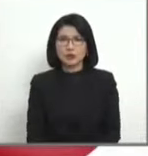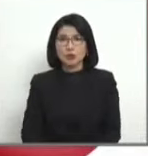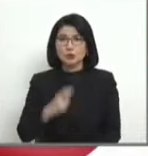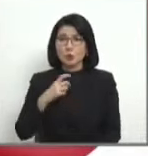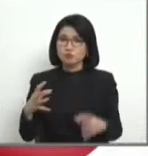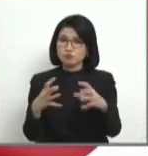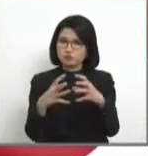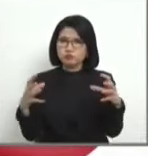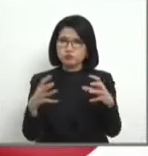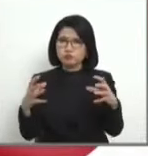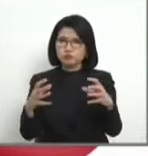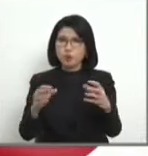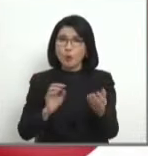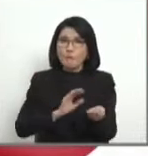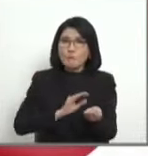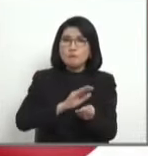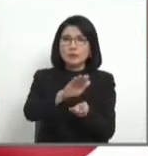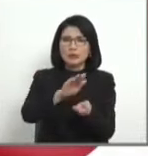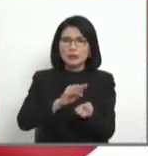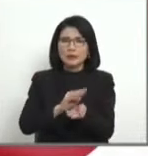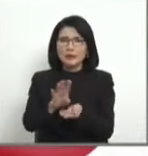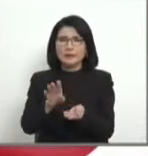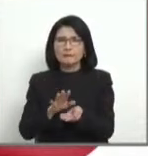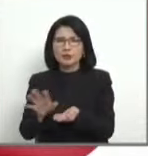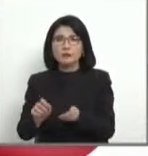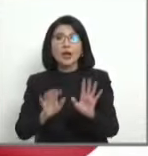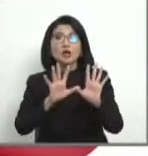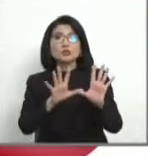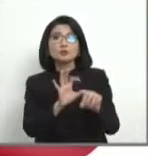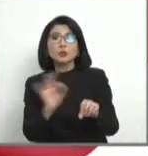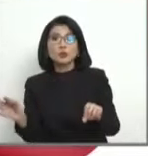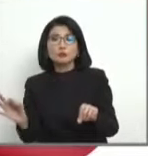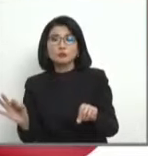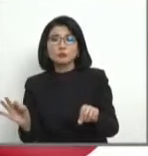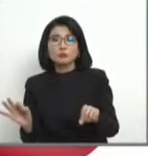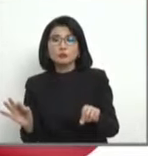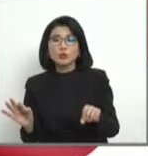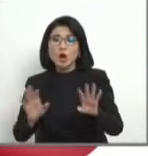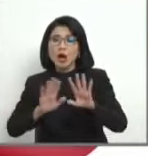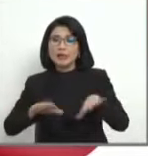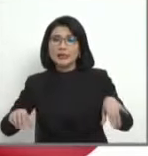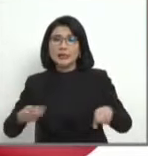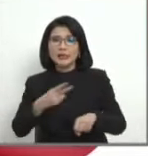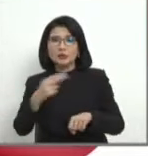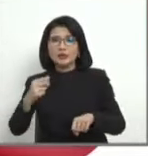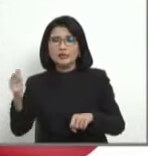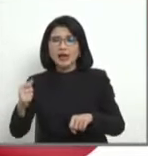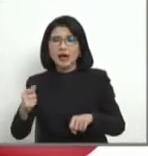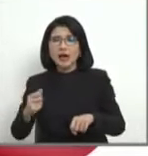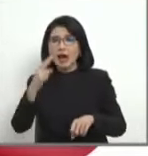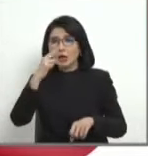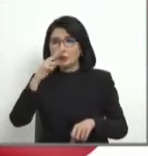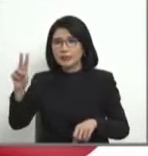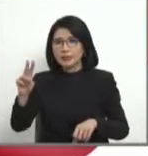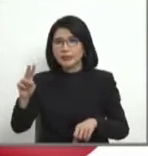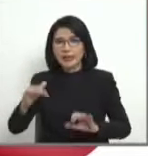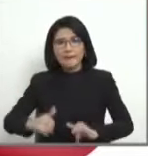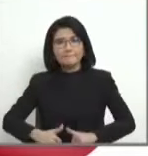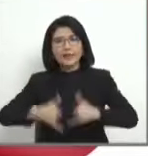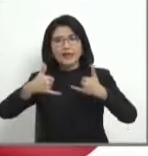besar-besaran mengirim 10.000 anak-anak kita ke luar negeri dengan beasiswa